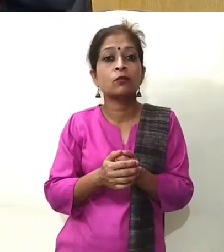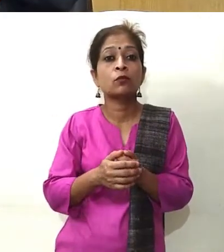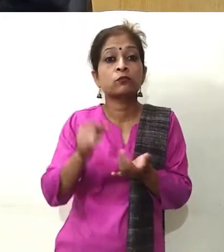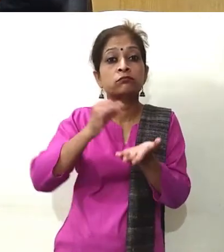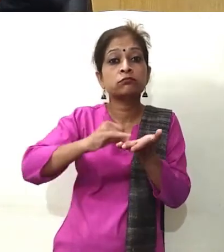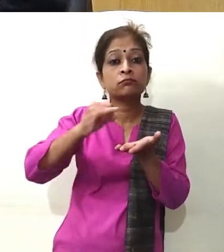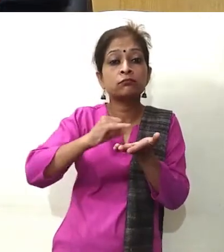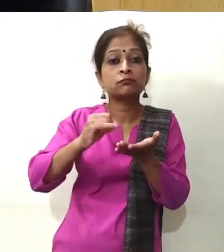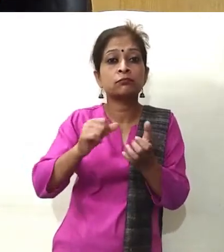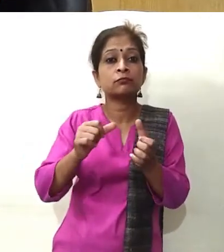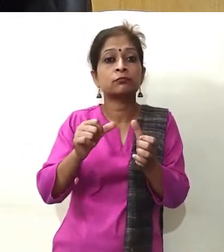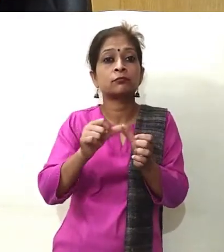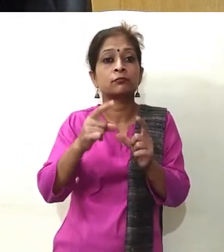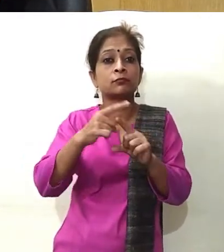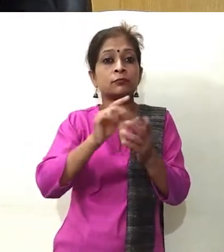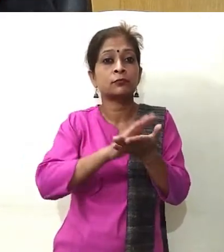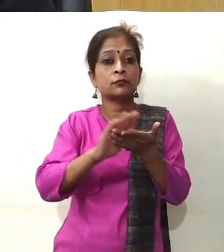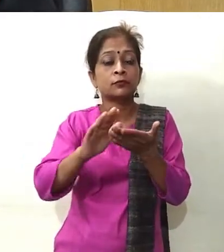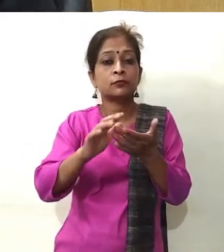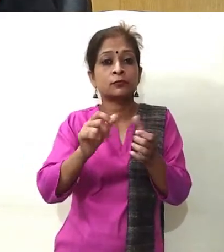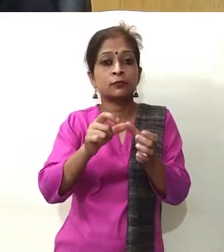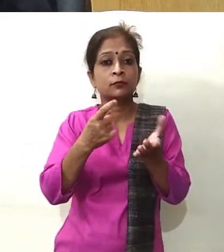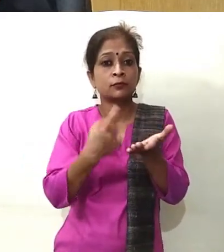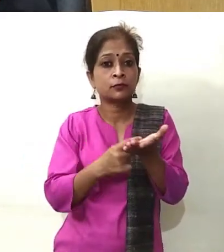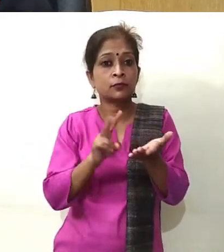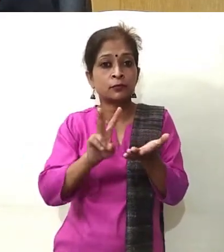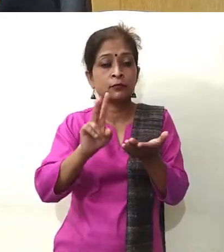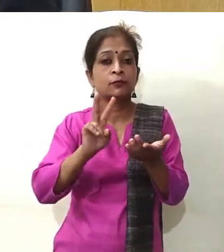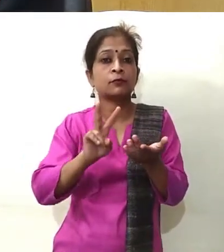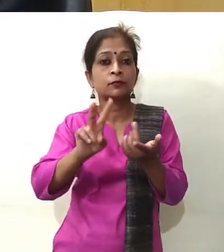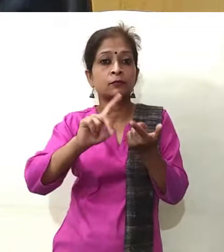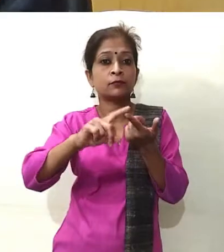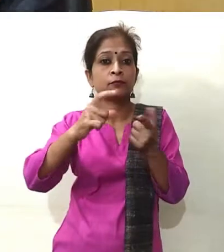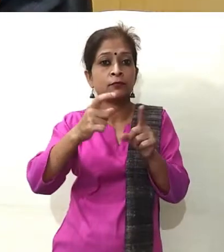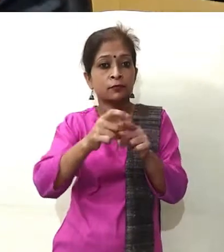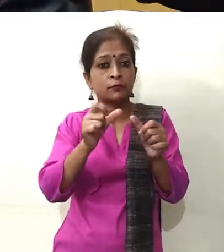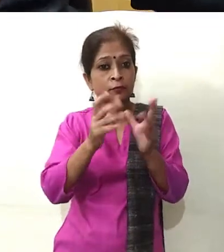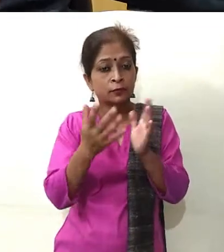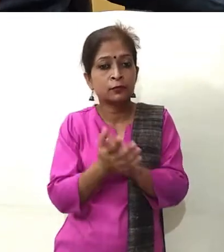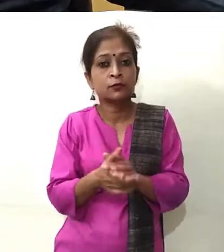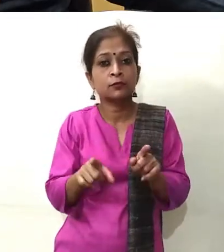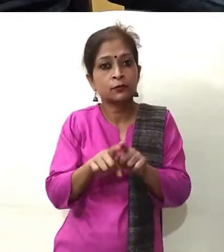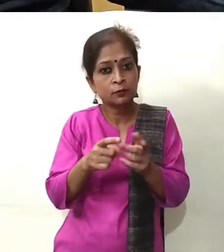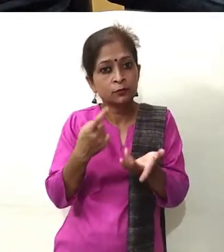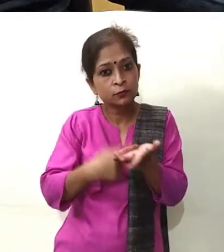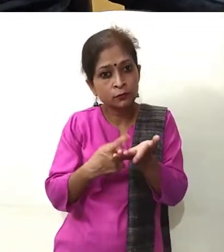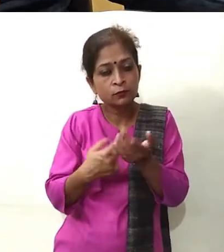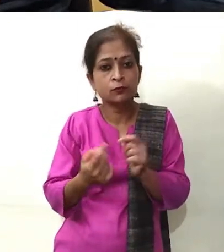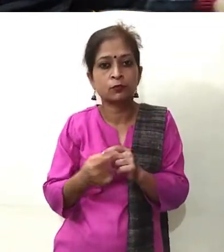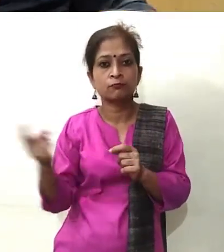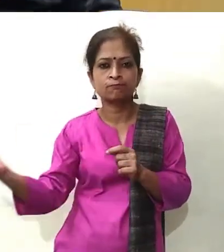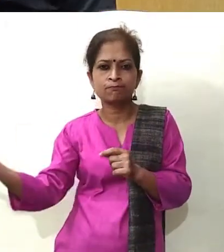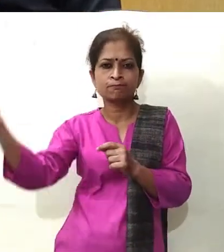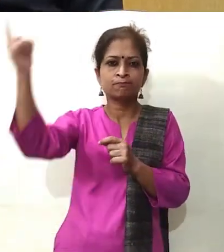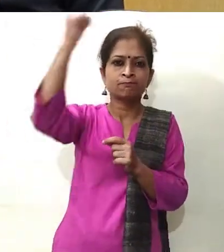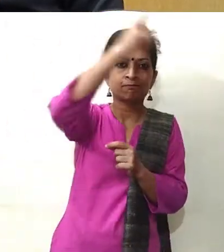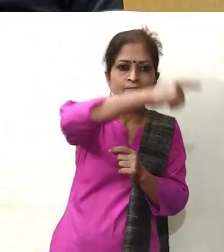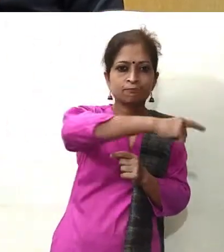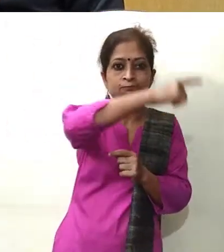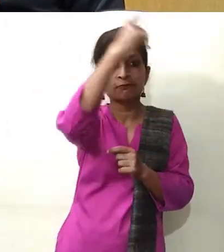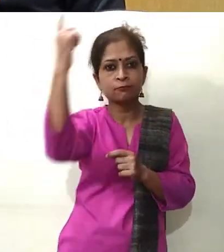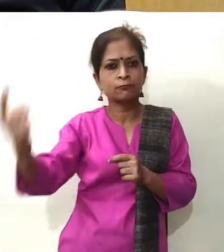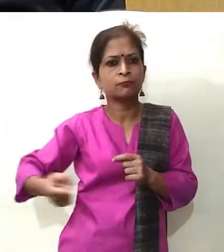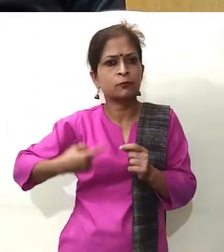वर्णना के हिसाब से पृथ्वी ब्रह्मांड के इस तरफ से उस तरफ पार करते हैं जी। इसका मतलब